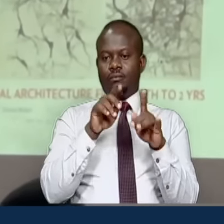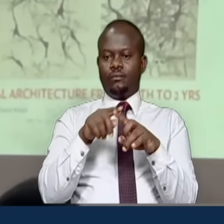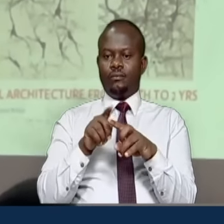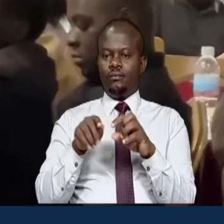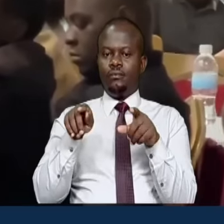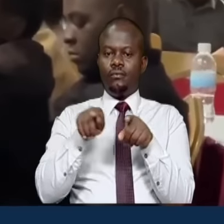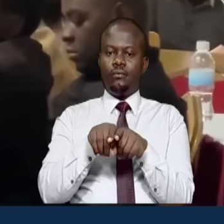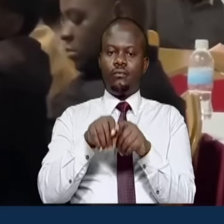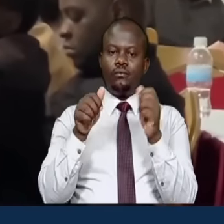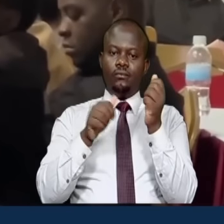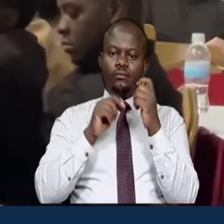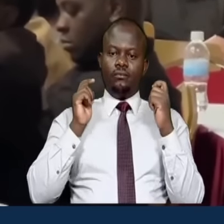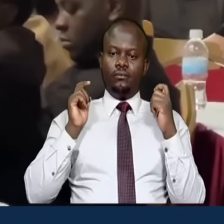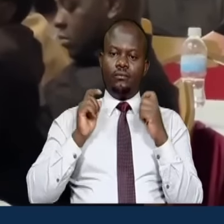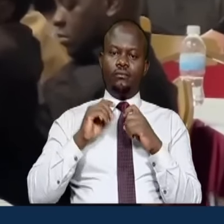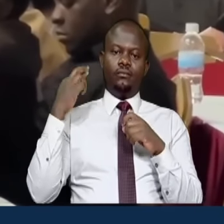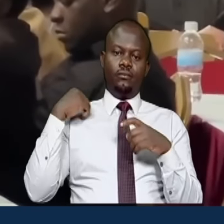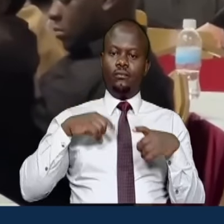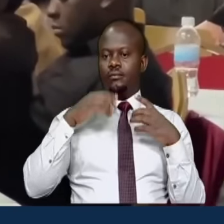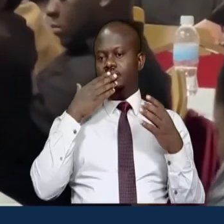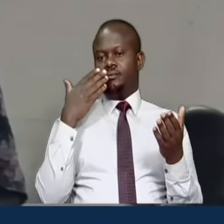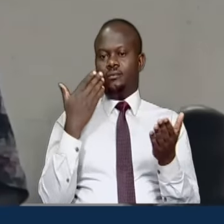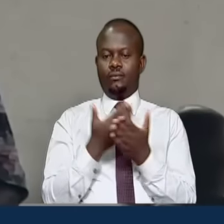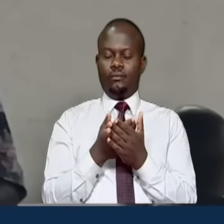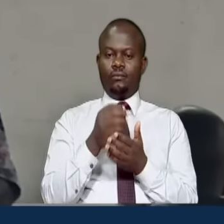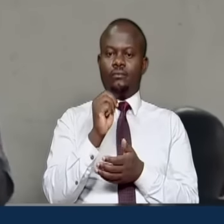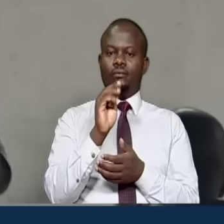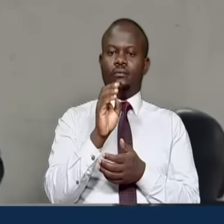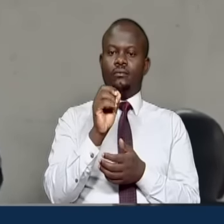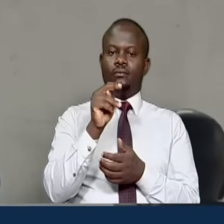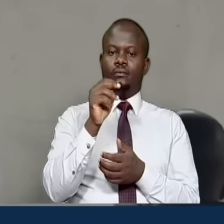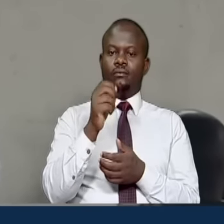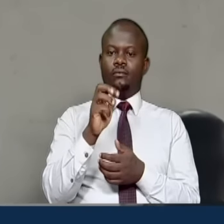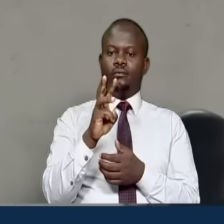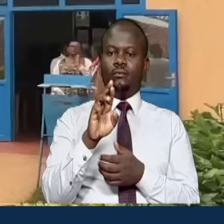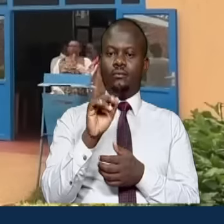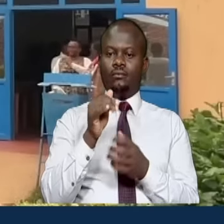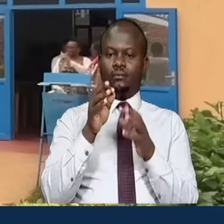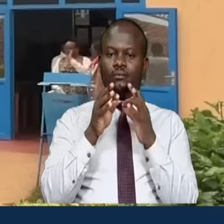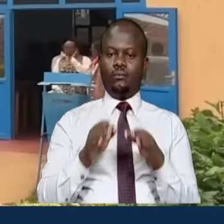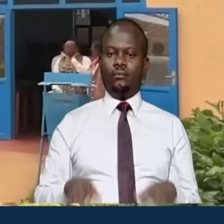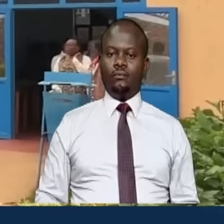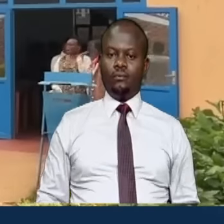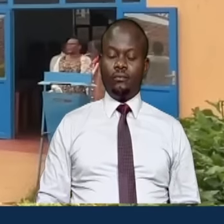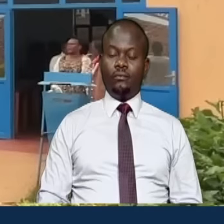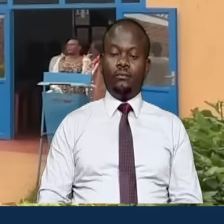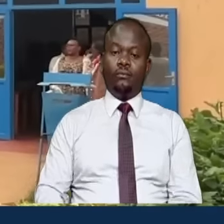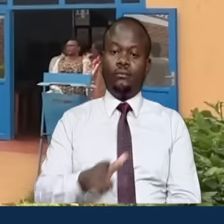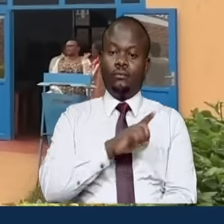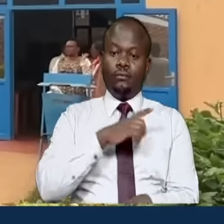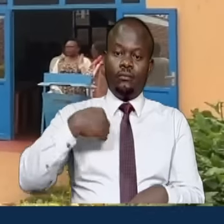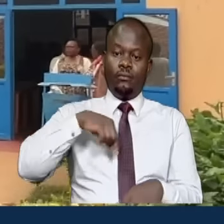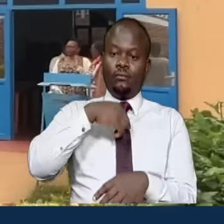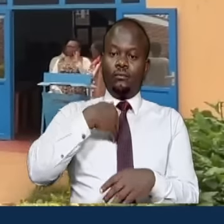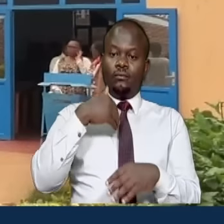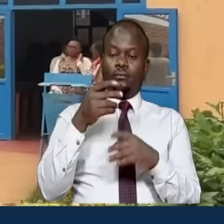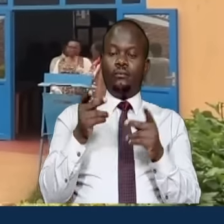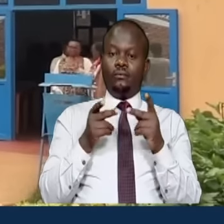nk'uko visimya ushinzwe imibereho myiza y'abaturage Mbonye Ntwari Jean Marie Vianney abisobanura. Amahirwe dufite mu karere kacu ka Gicumbi,